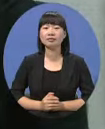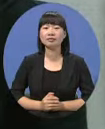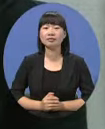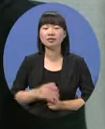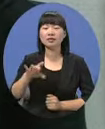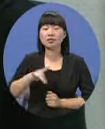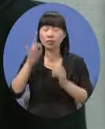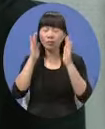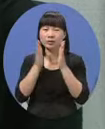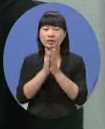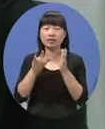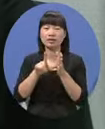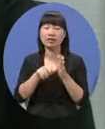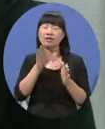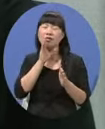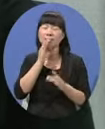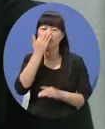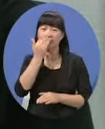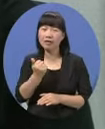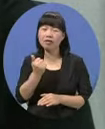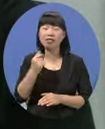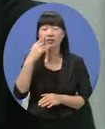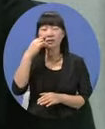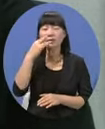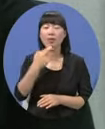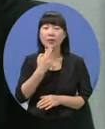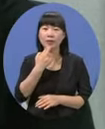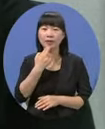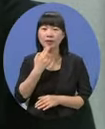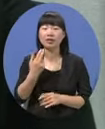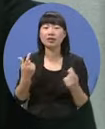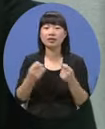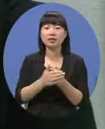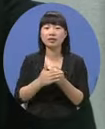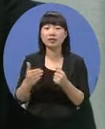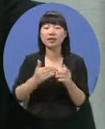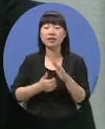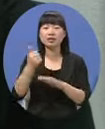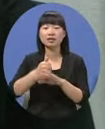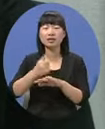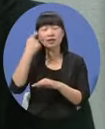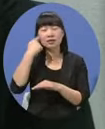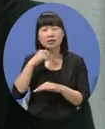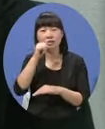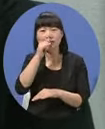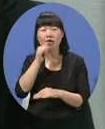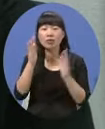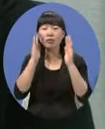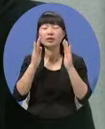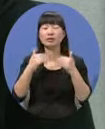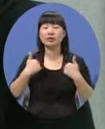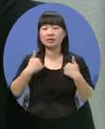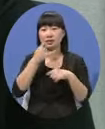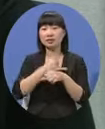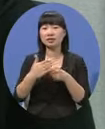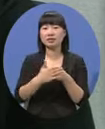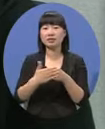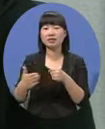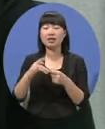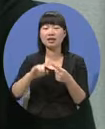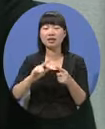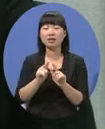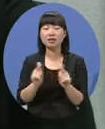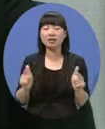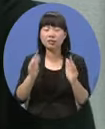처음 공부를 시작했을 땐 정말 재미가 없었어요. 흥미도 없었고. 그래서 뭔가 성취감을 느껴봐야 공부에 재미를 느끼겠다 싶어서